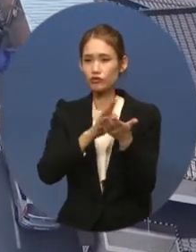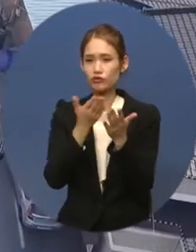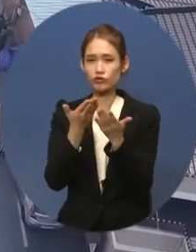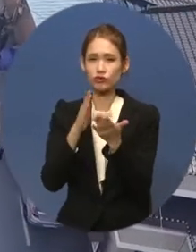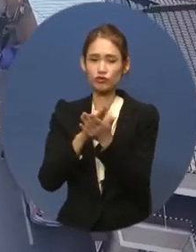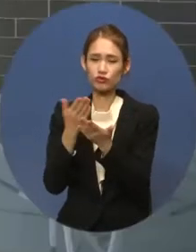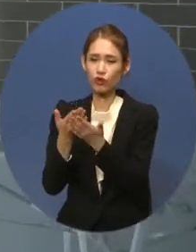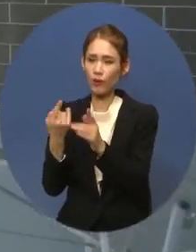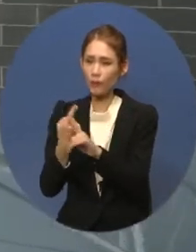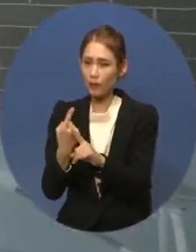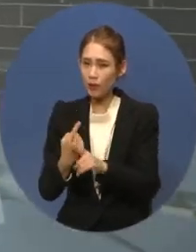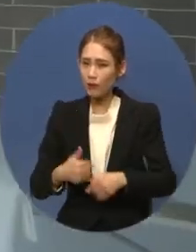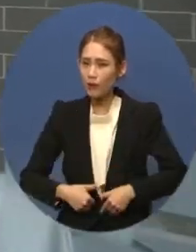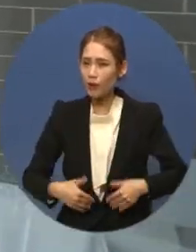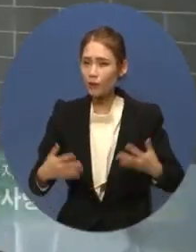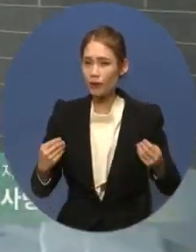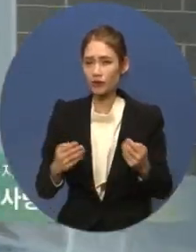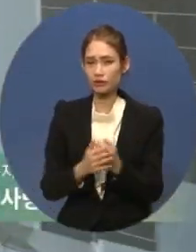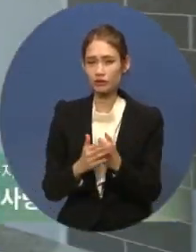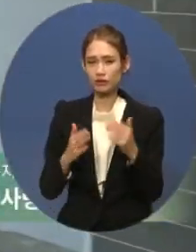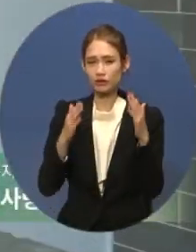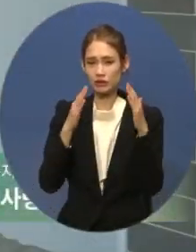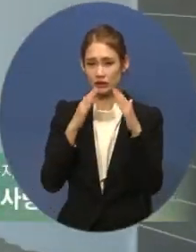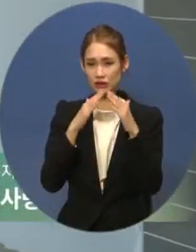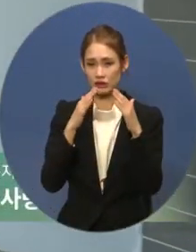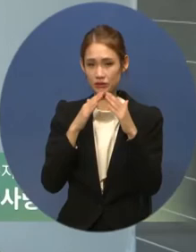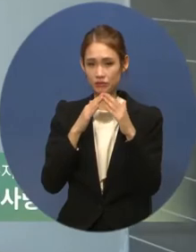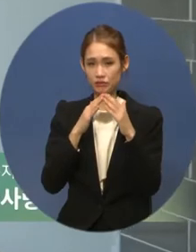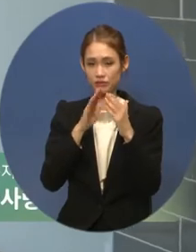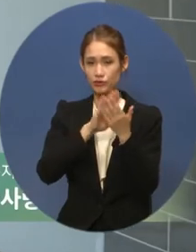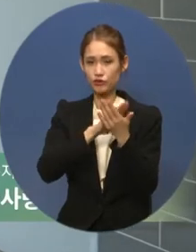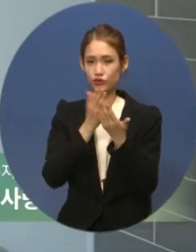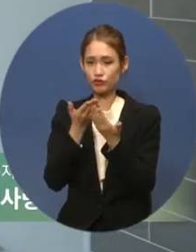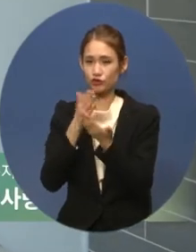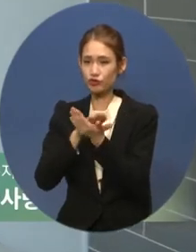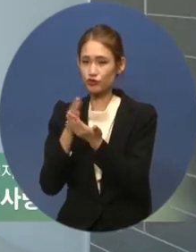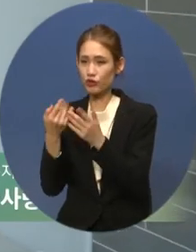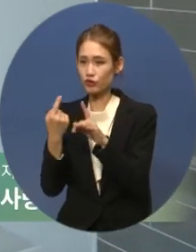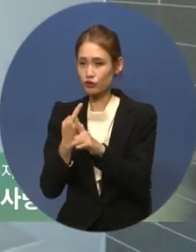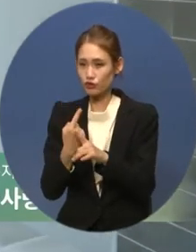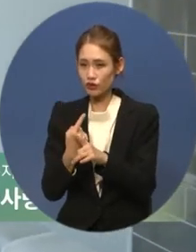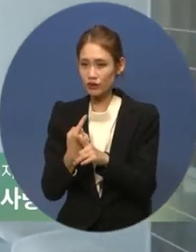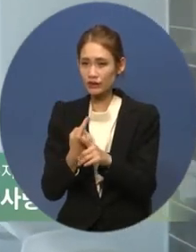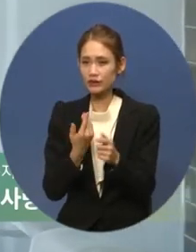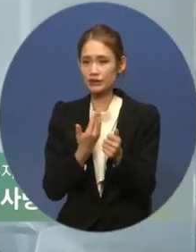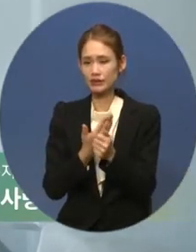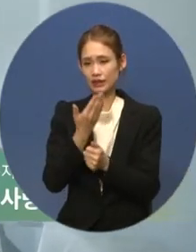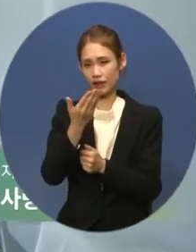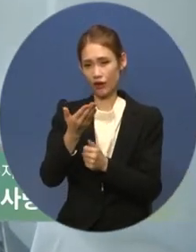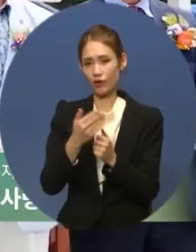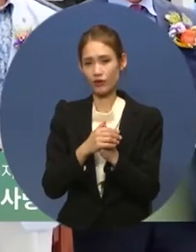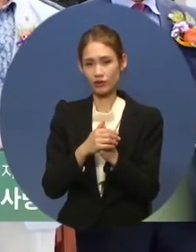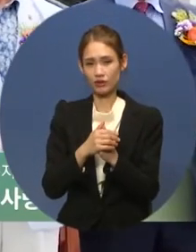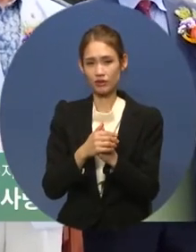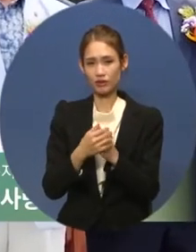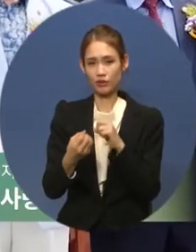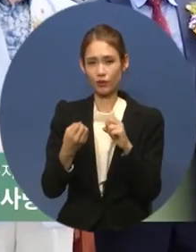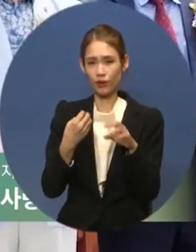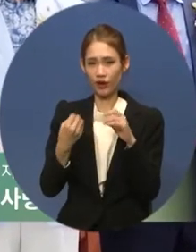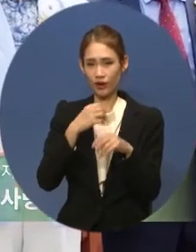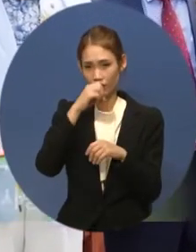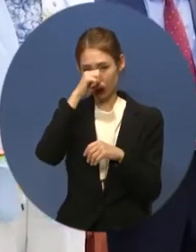있거든요 저희들이 집을 수리해 드리는 사업들을 시작을 했습니다 굉장히 호응이 좋은데요 어